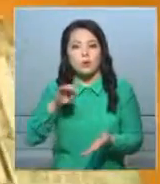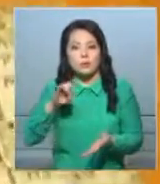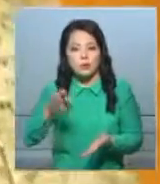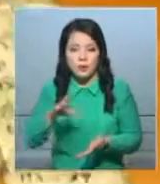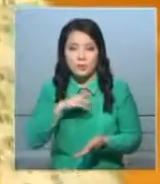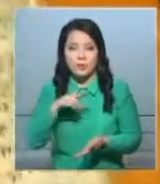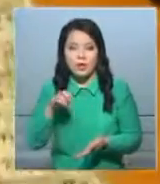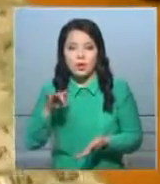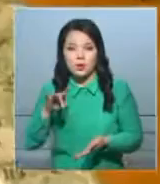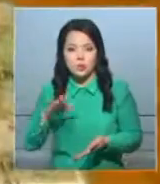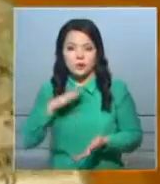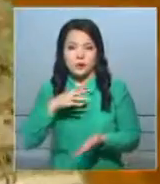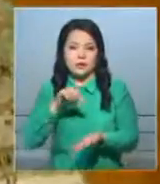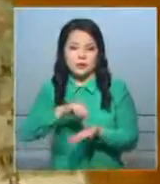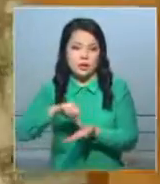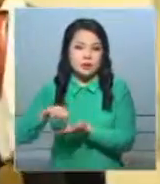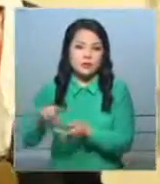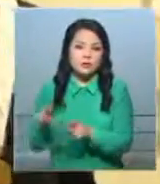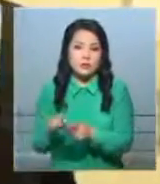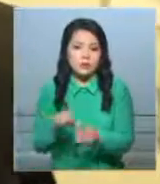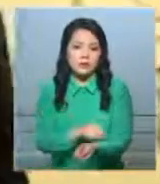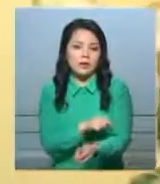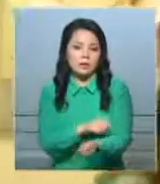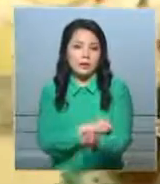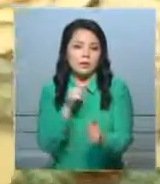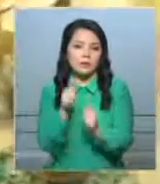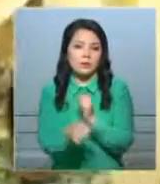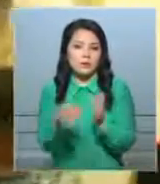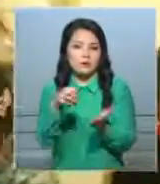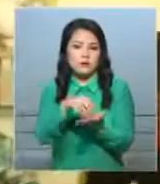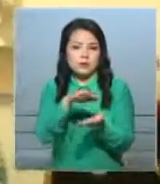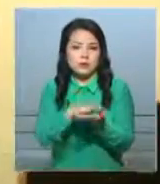кокаин өсіретін алдыңғы қатарлы елдер тізіміне қосты.